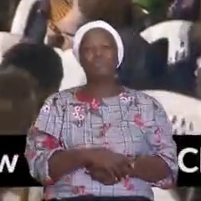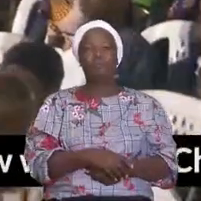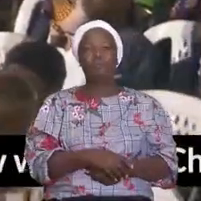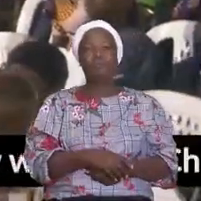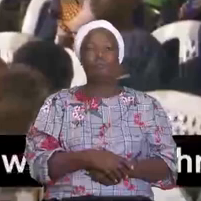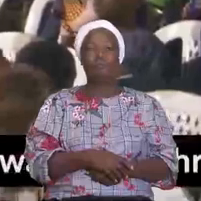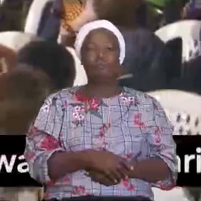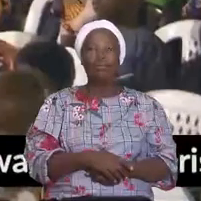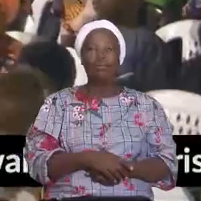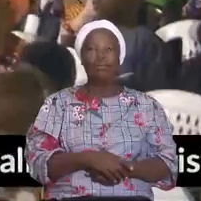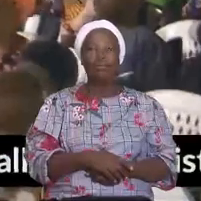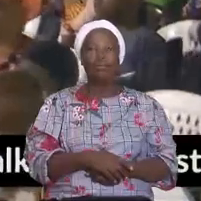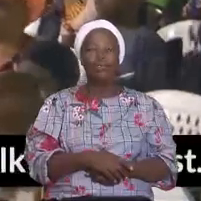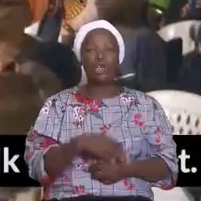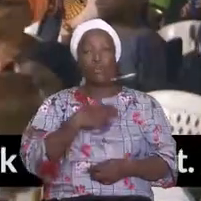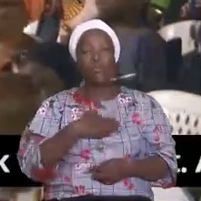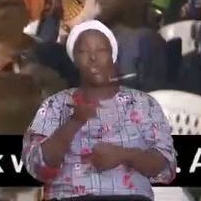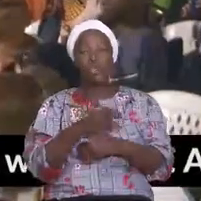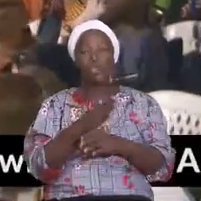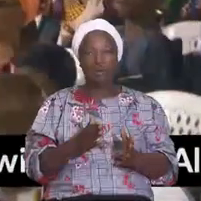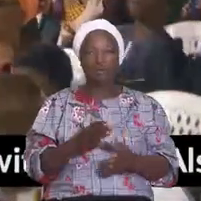nouveaux convertis. Après ça, la guérison viendra.